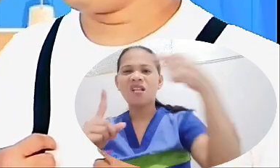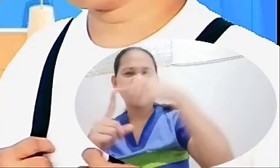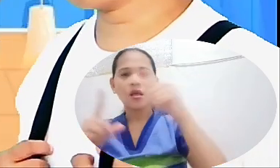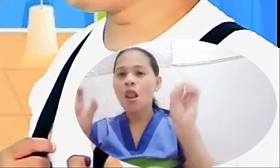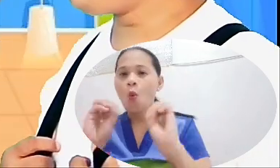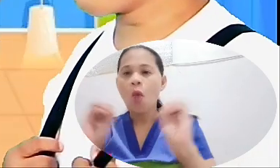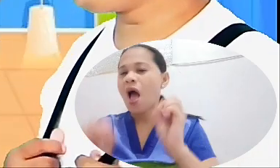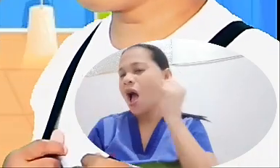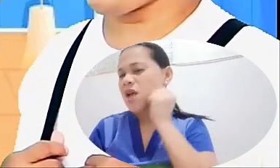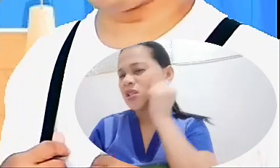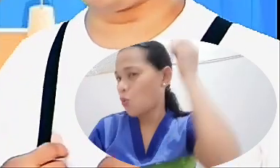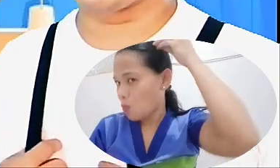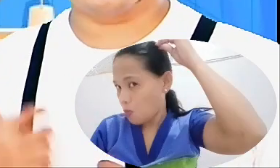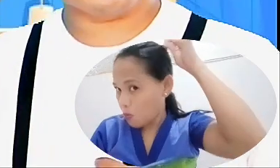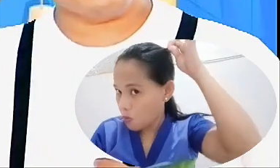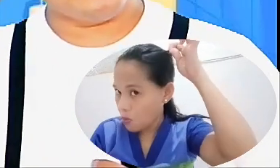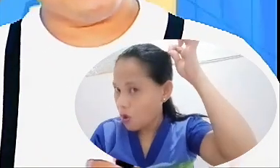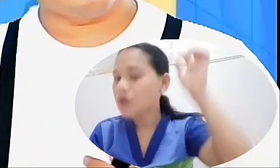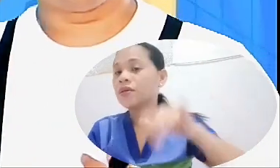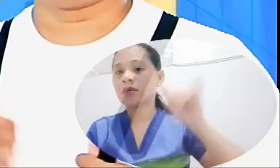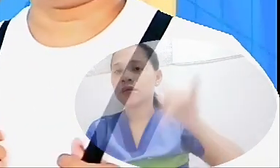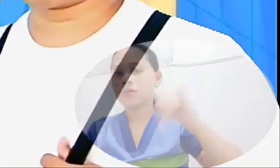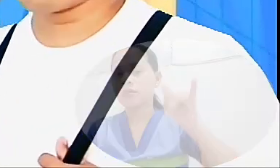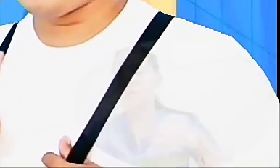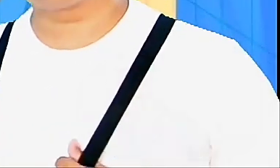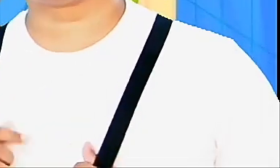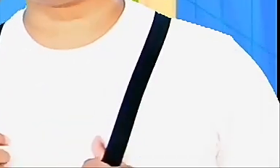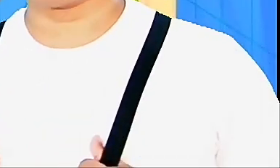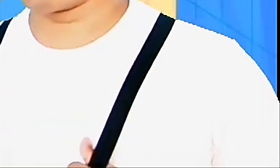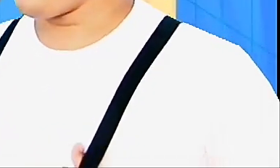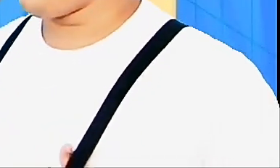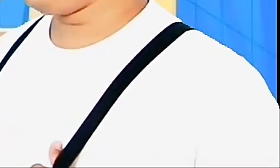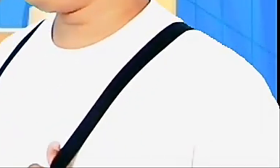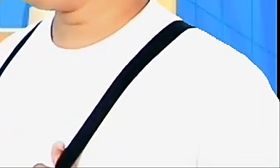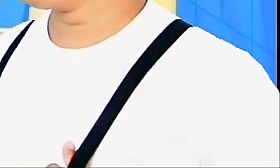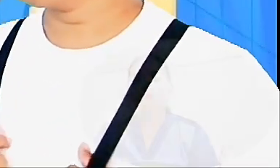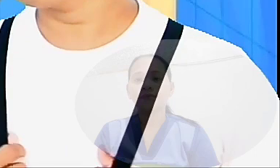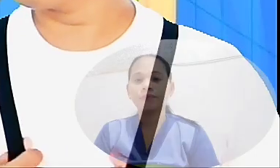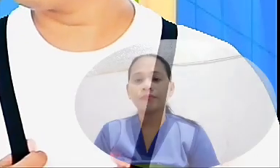Sige, babanlawan ko na maayos ang aking ulo para walang matirang bula.